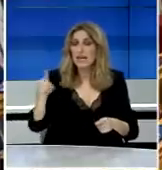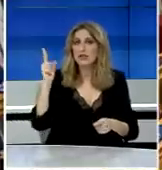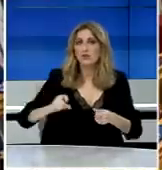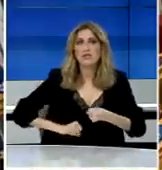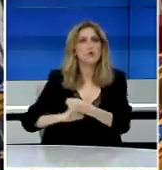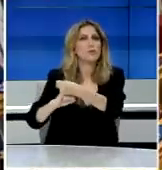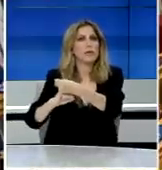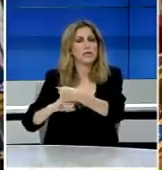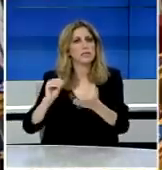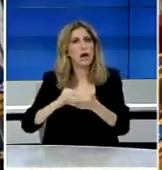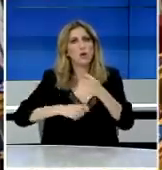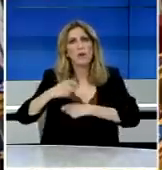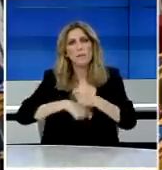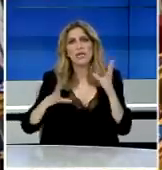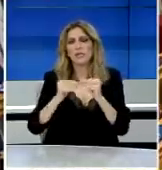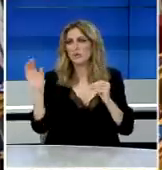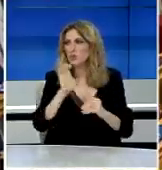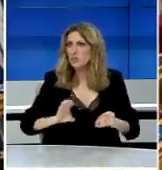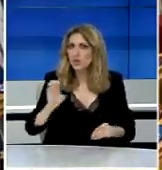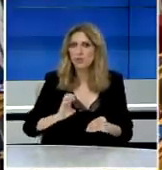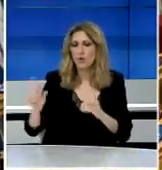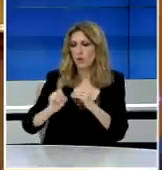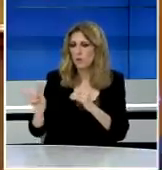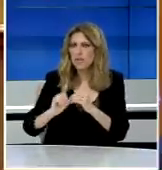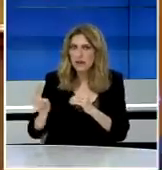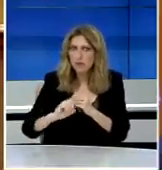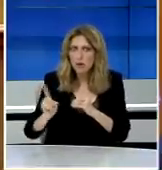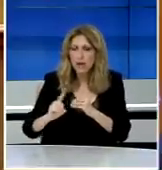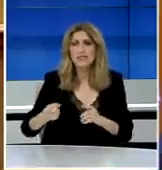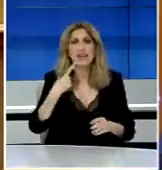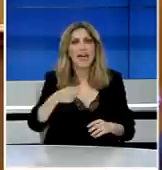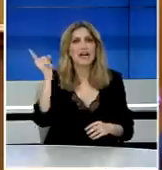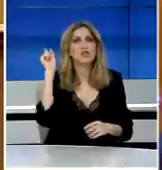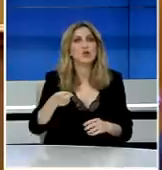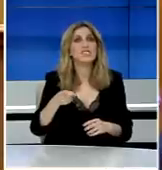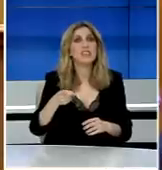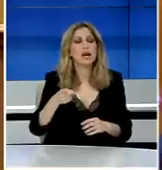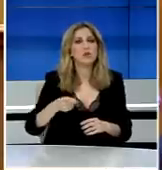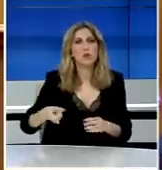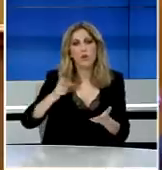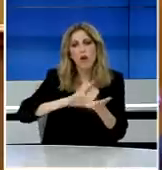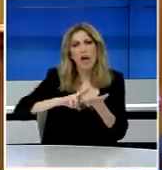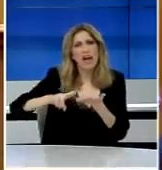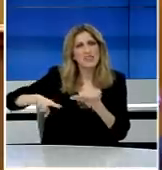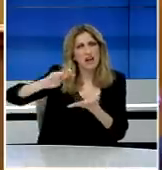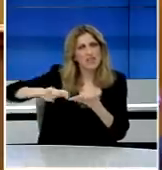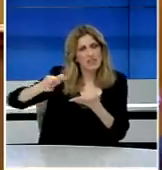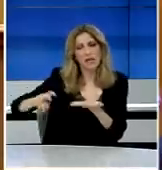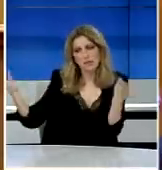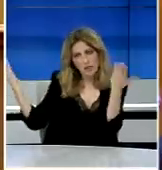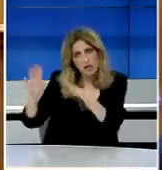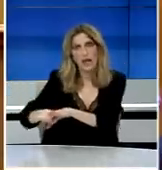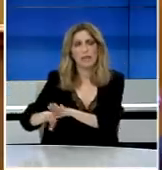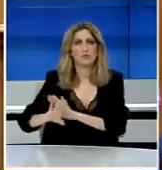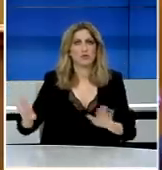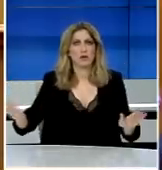εστίαση, στον τουρισμό, στις μεταφορές. Να υπάρξει 100% του ασφαλιστικού κόστους. Χρηματοδότηση